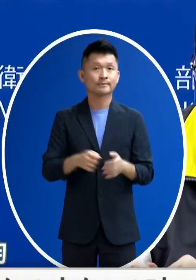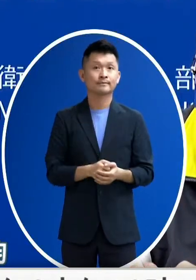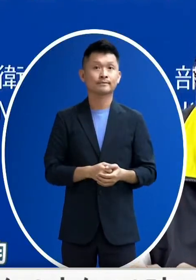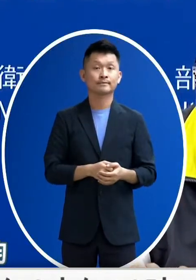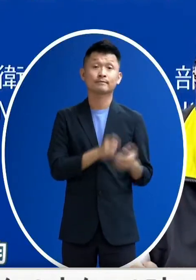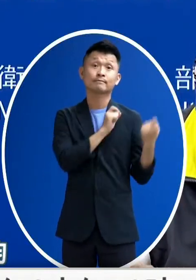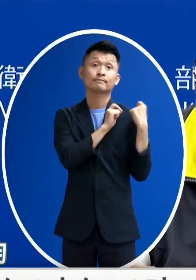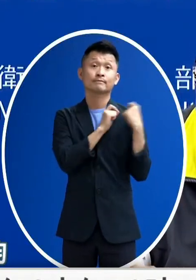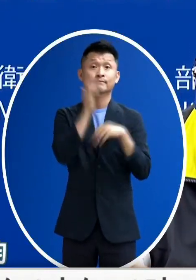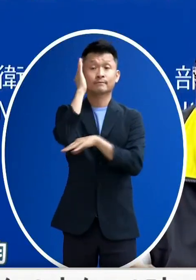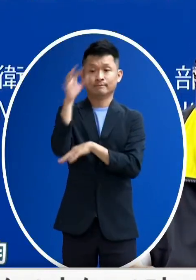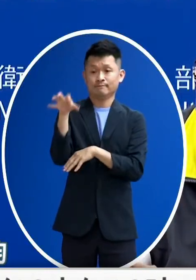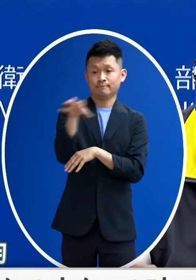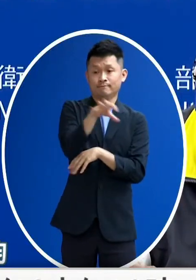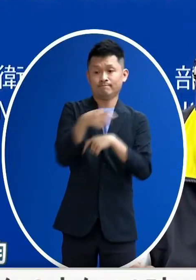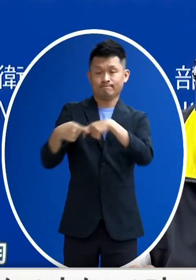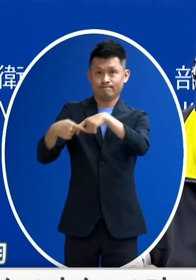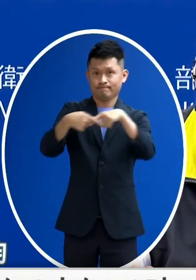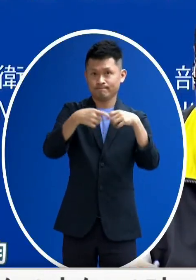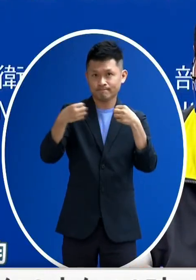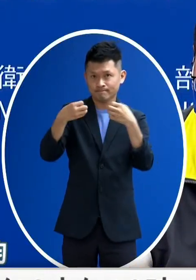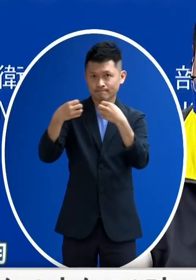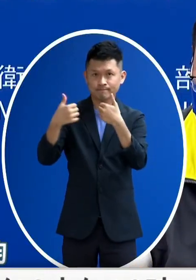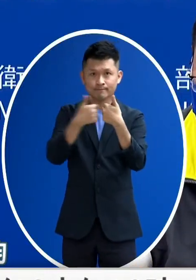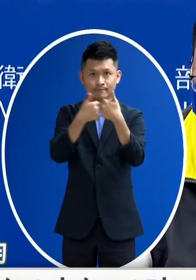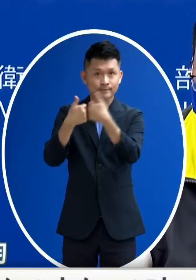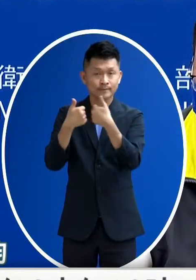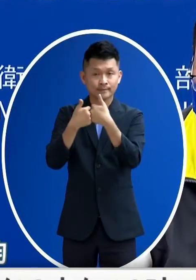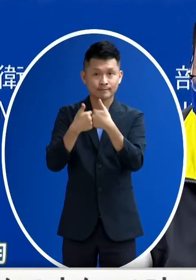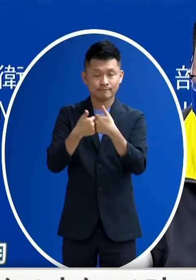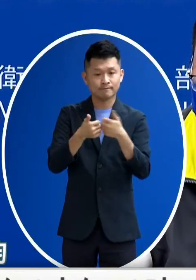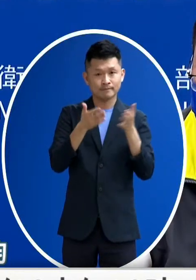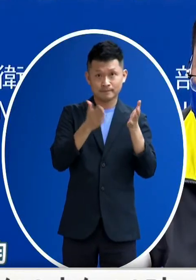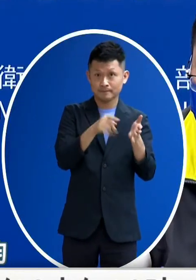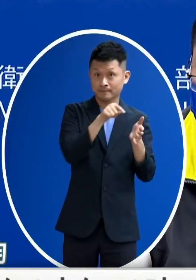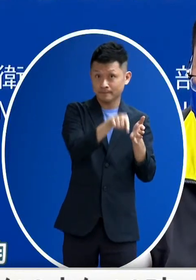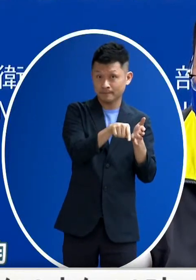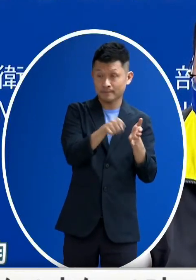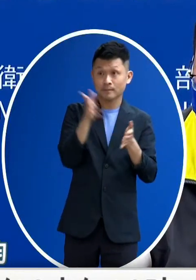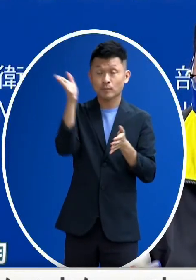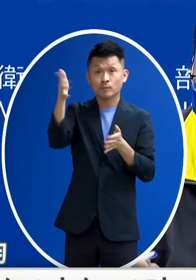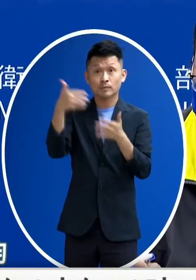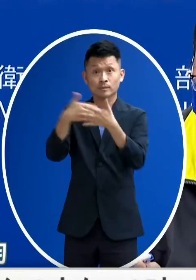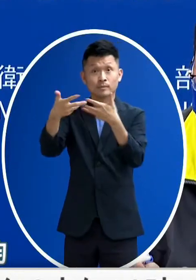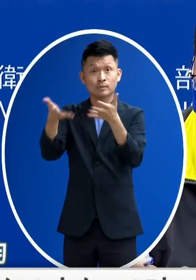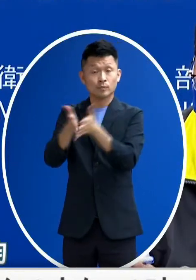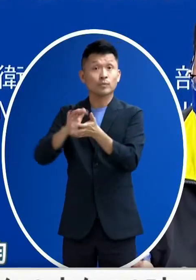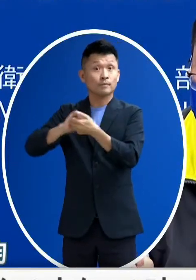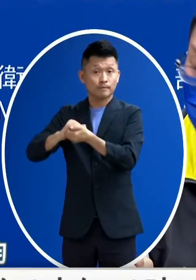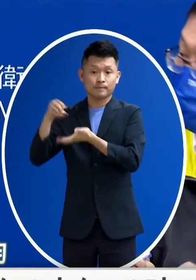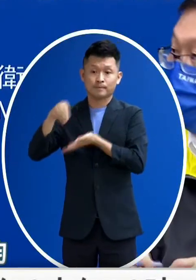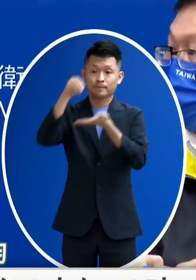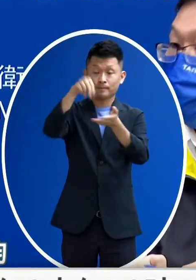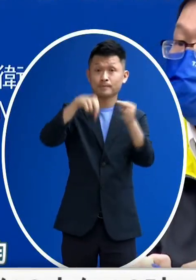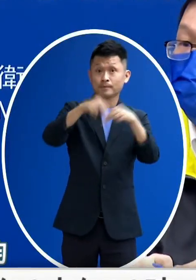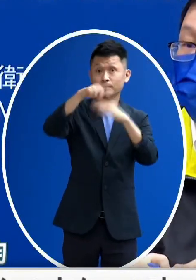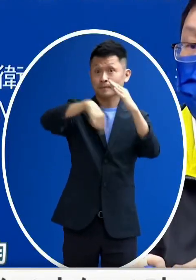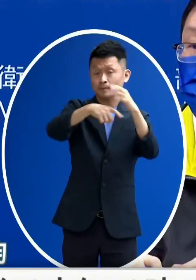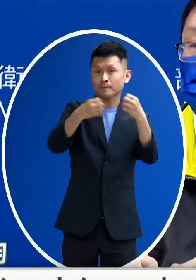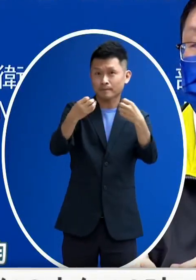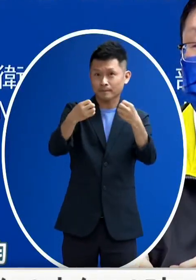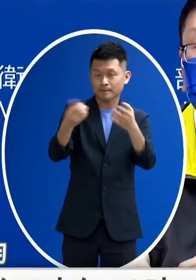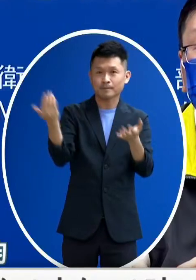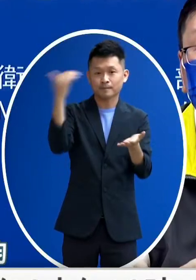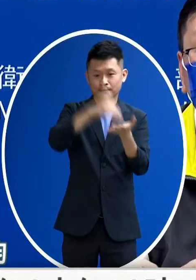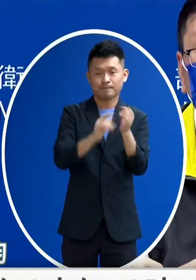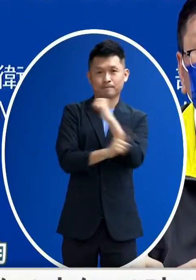个跨部会的一些协调当中，也会再就这个部分跟交通部确定之后，那也到行政院这边再讨论之后，会再统